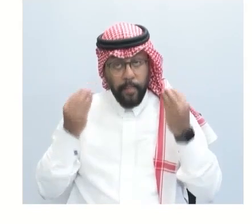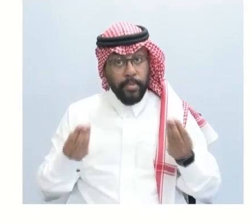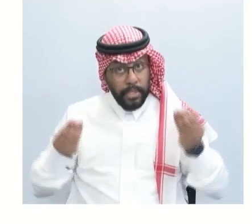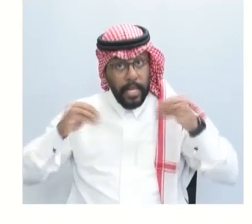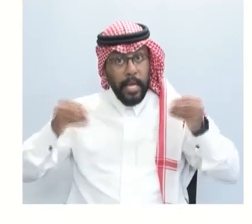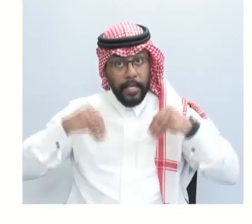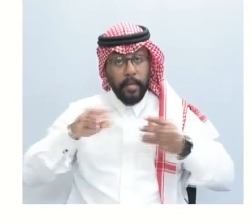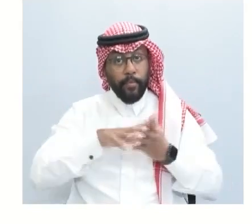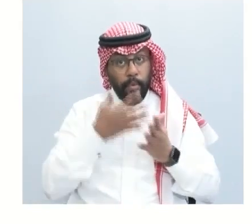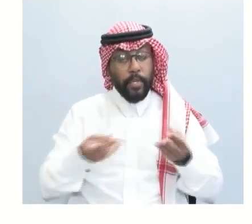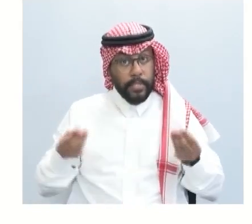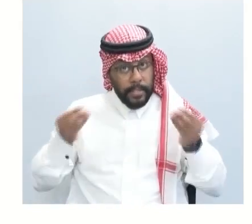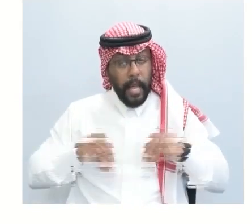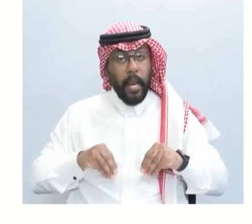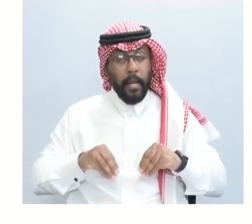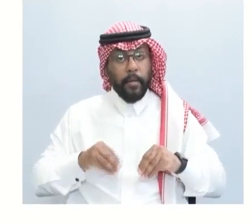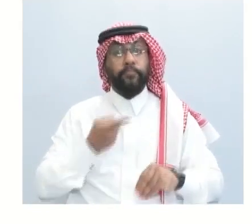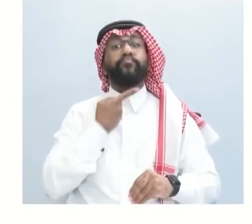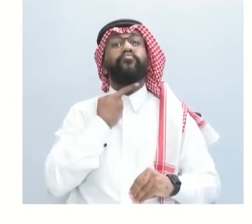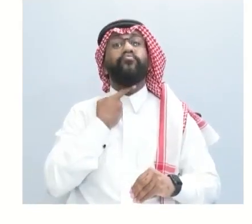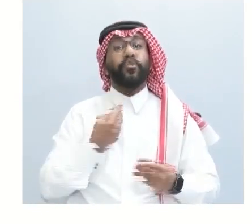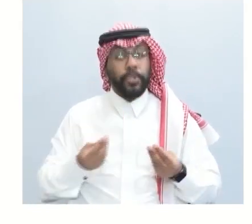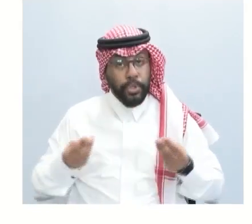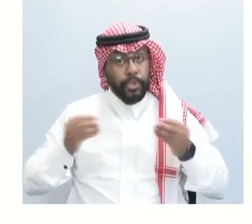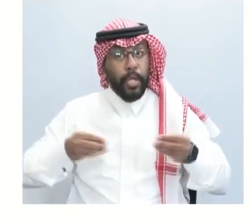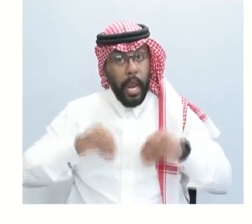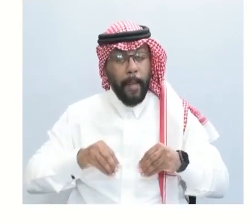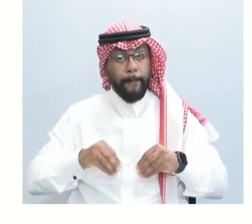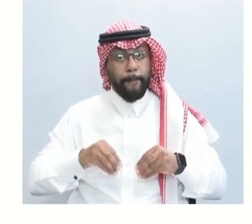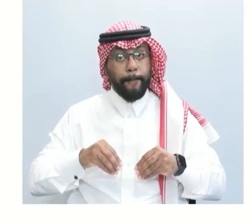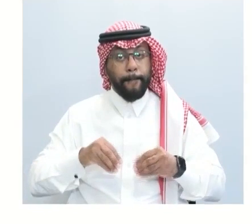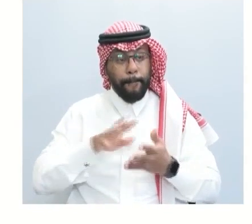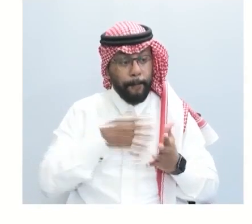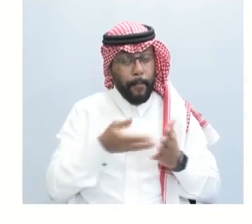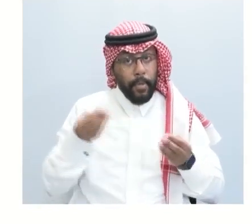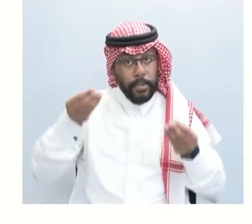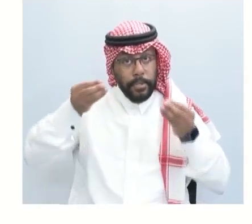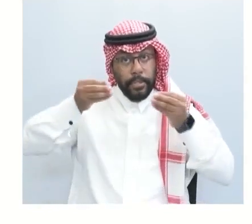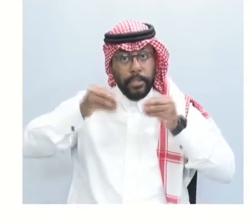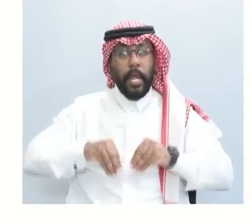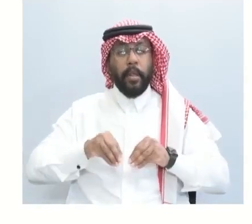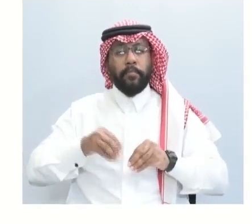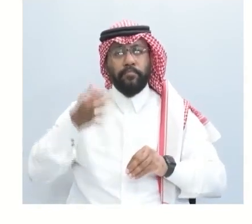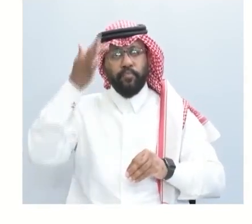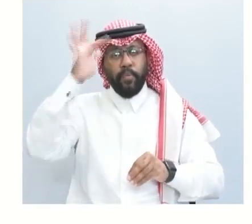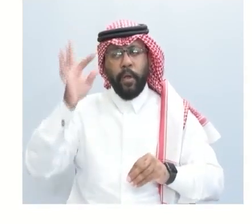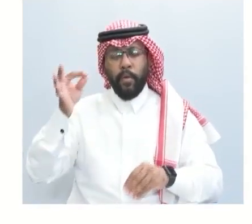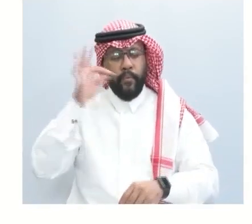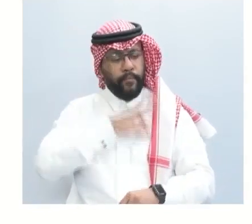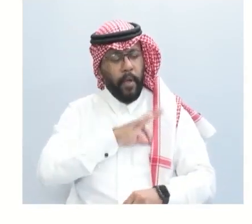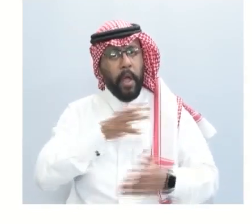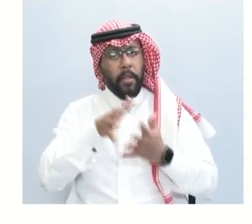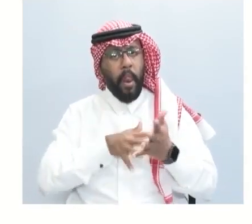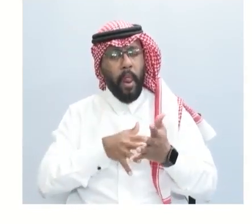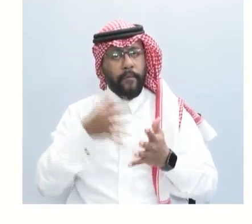هنا هل تشعر انك بحاجه الى مزيد من التعلم هنا استذكر ما اعرفه ما الذي تعلمته في هذه الوحده تذكر